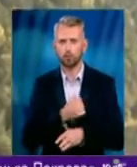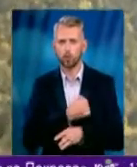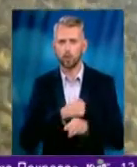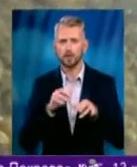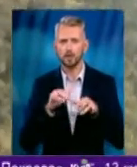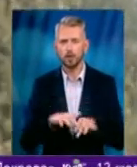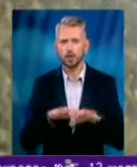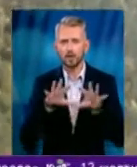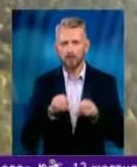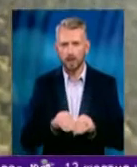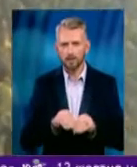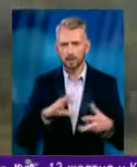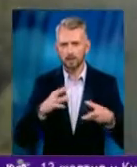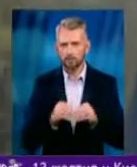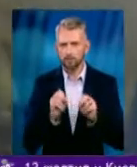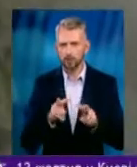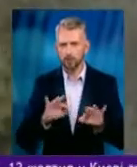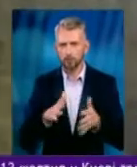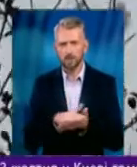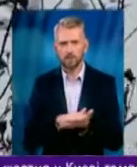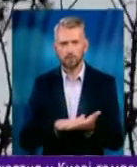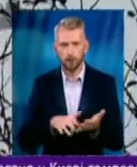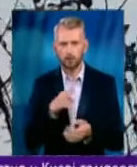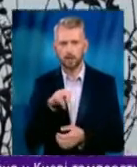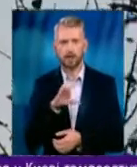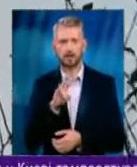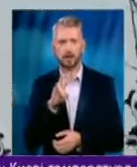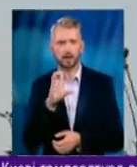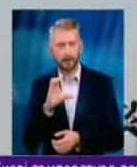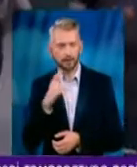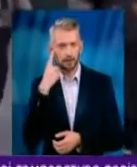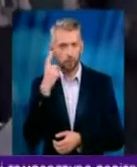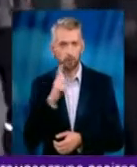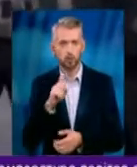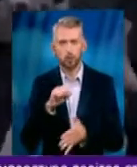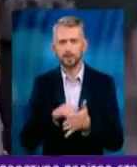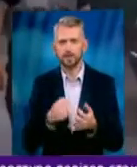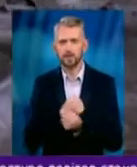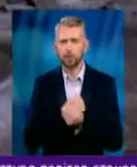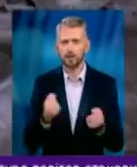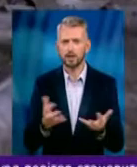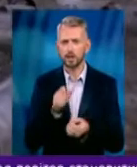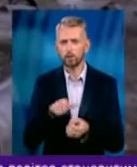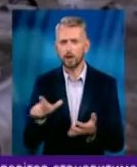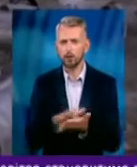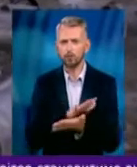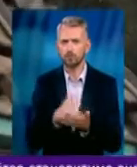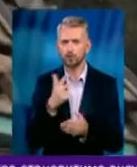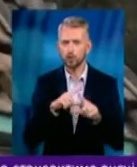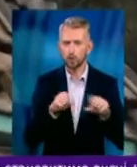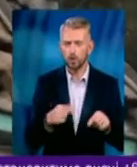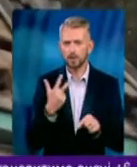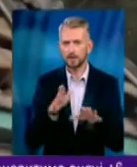з ліквідації наслідків надзвичайної події тривають. У ДСНС інформують, що від вибухівки рятувальники очистили 3 школи та